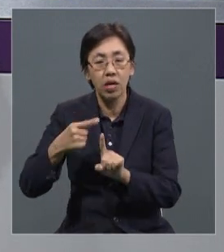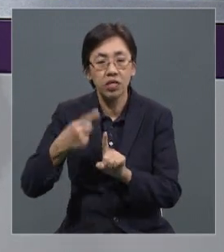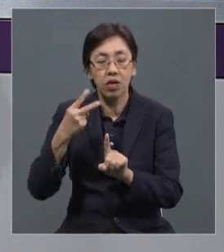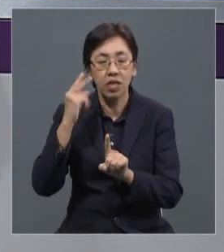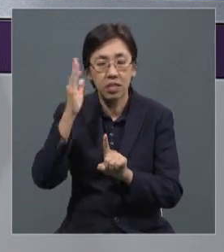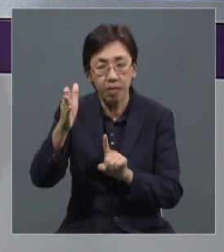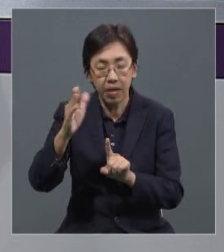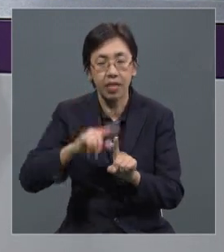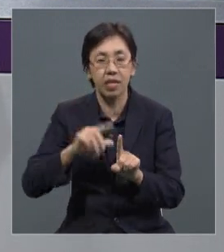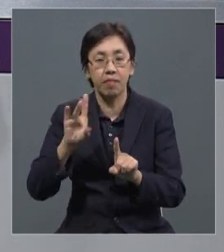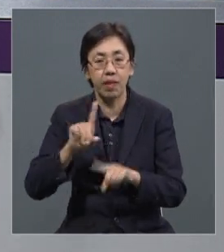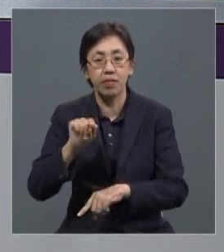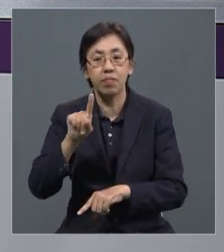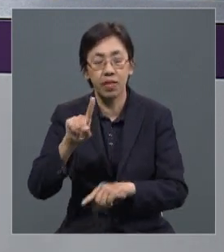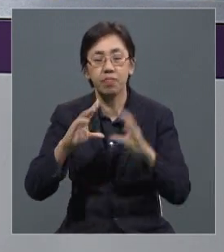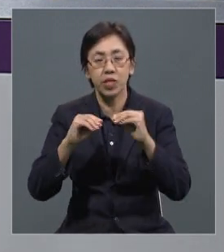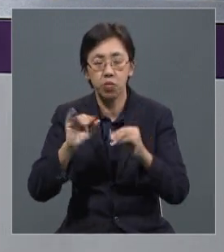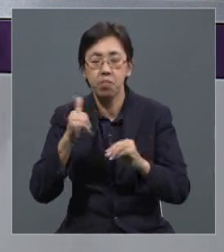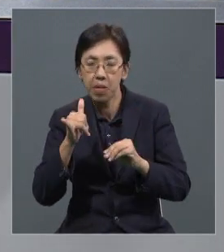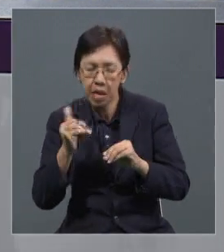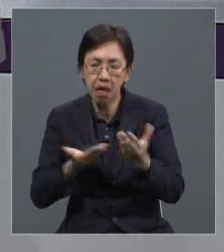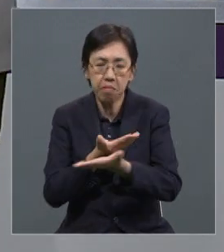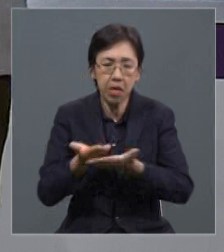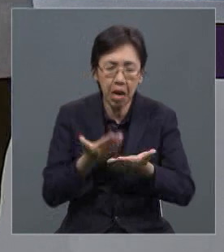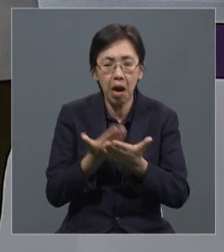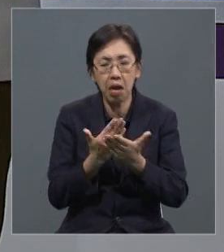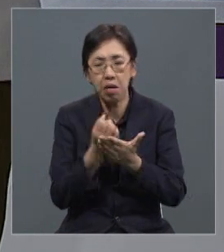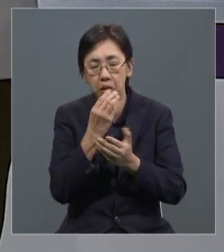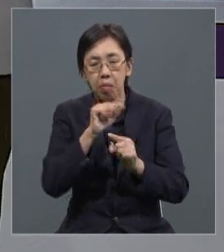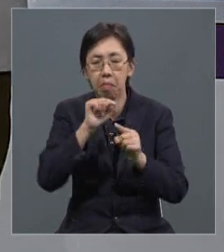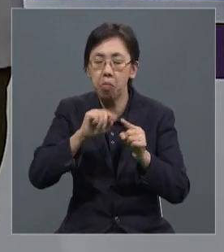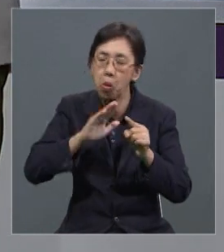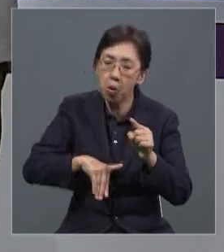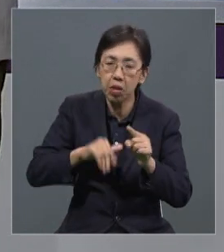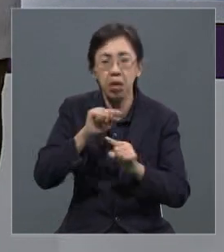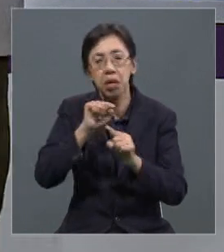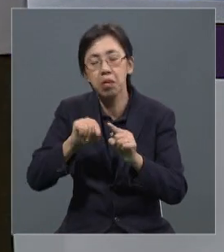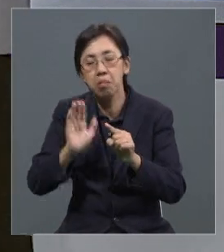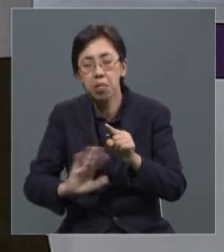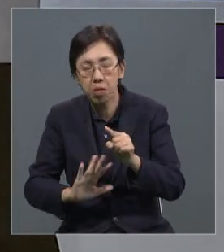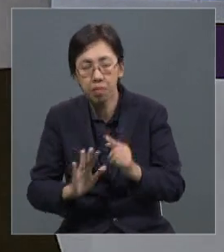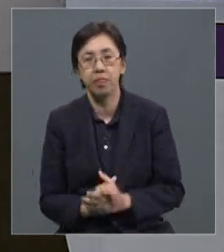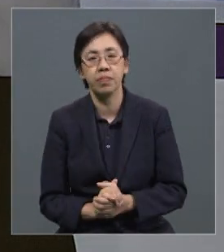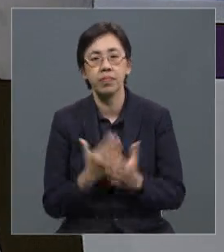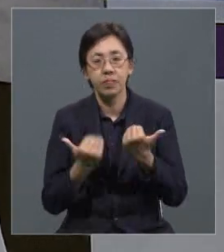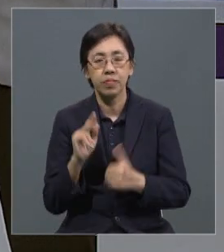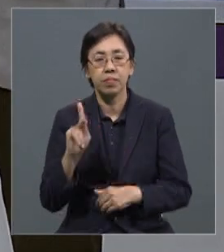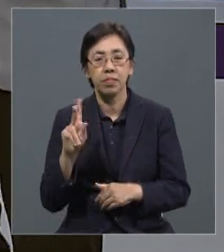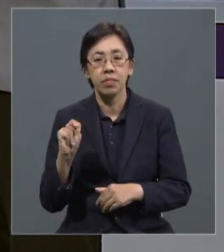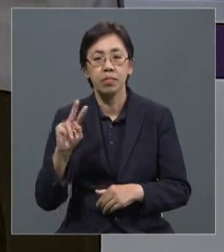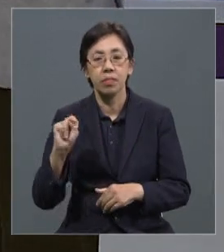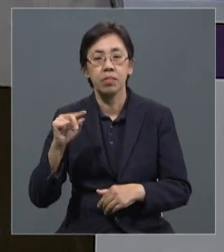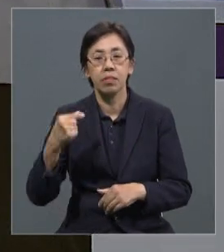21สิงหาคมวันนี้ครับเลขานุการกนง.ตอบคำถามสื่อมวลชนในการแถลงข่าววันนี้นะครับหลากหลายประเด็นด้ว